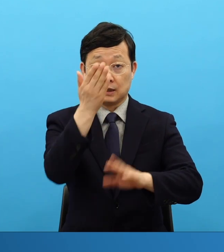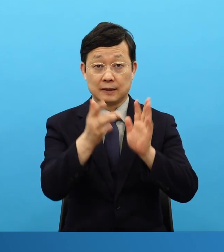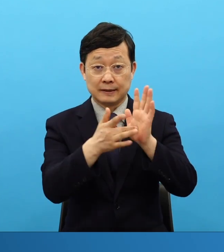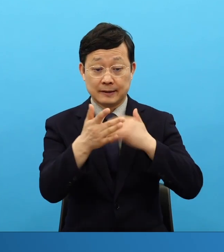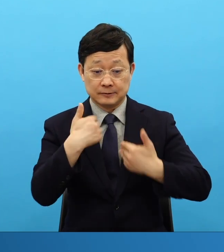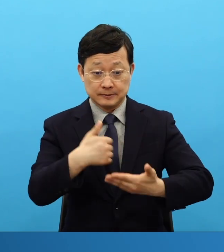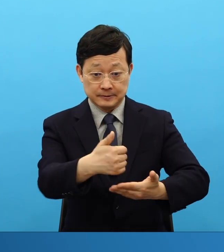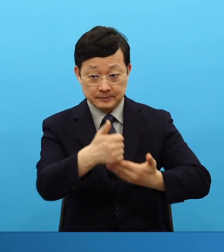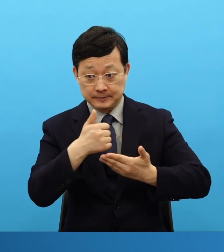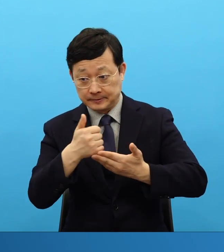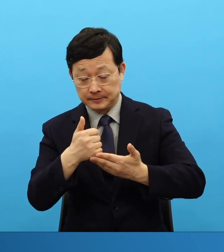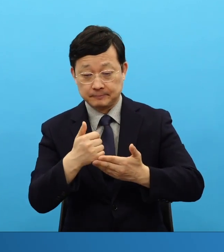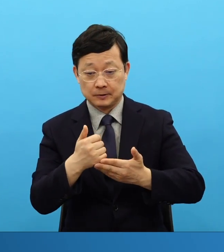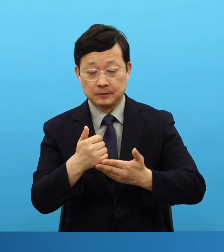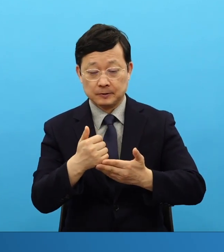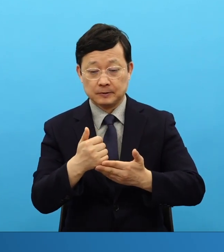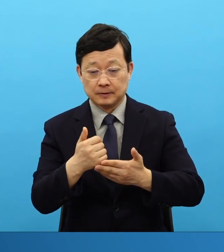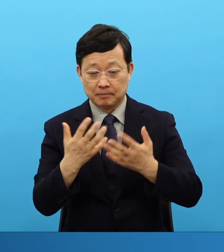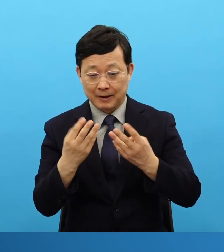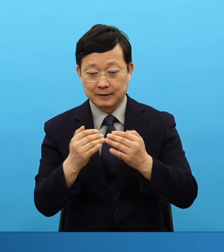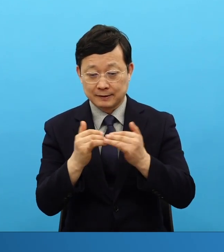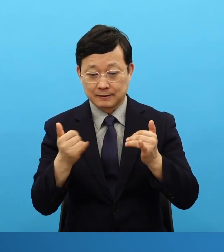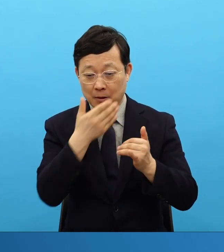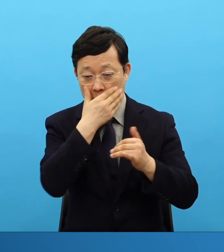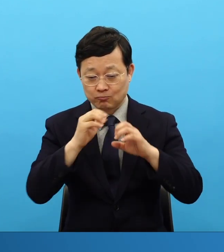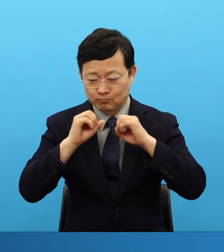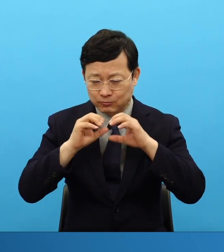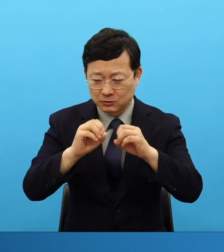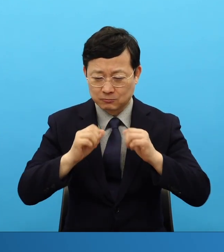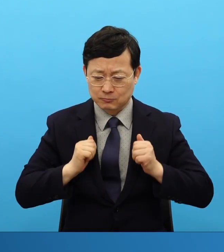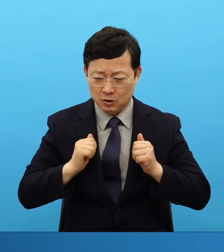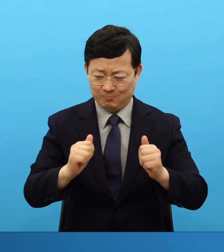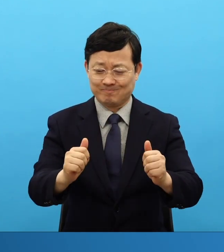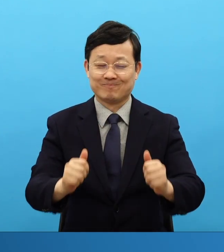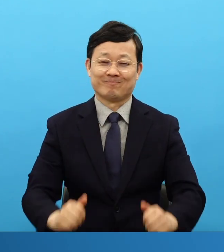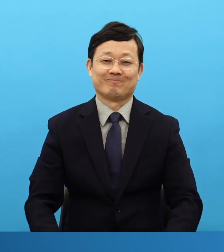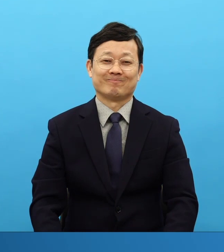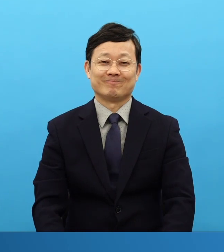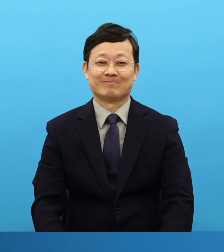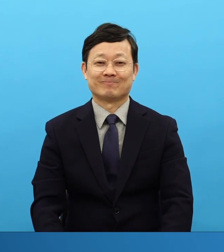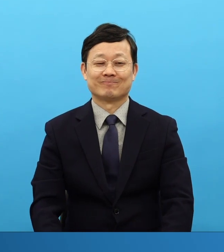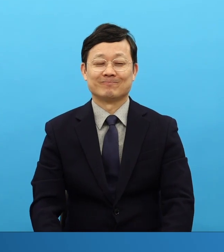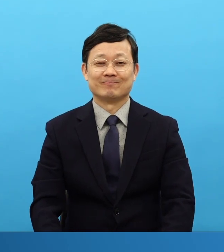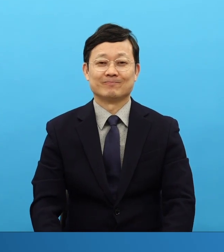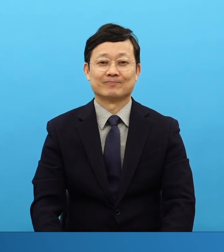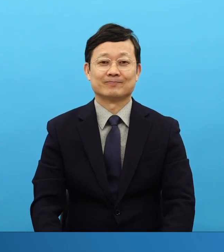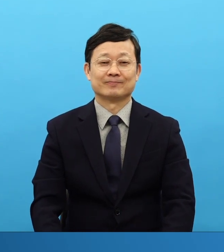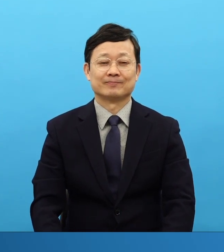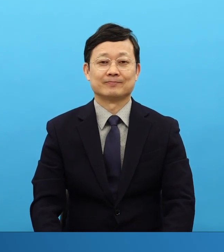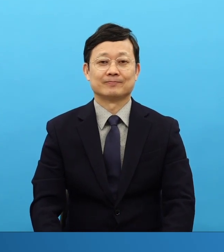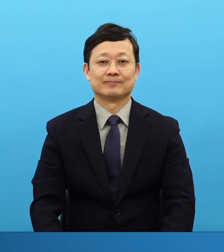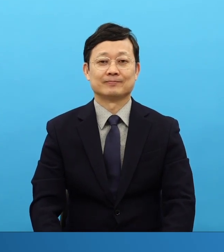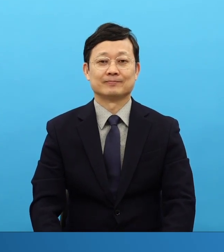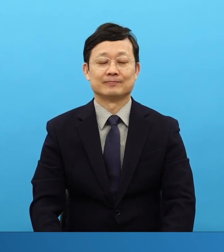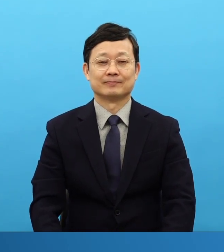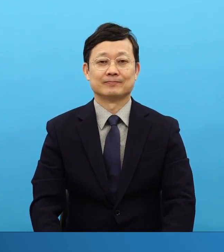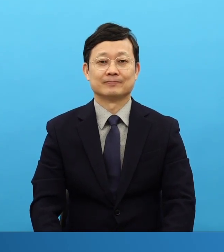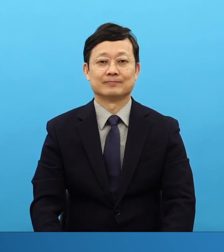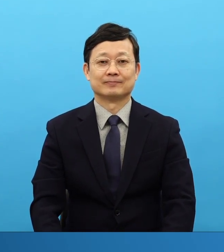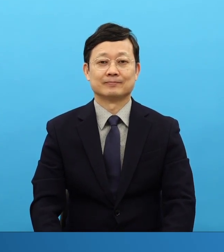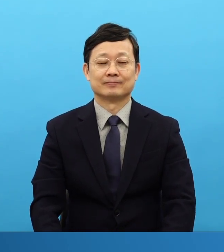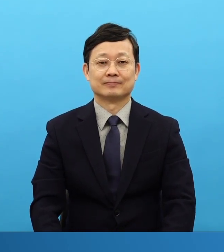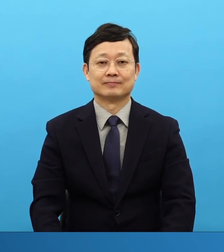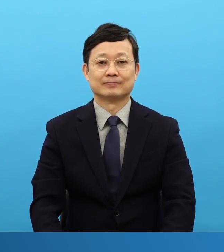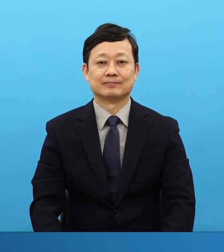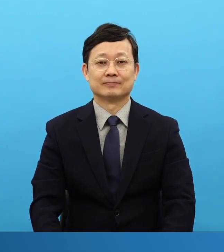운동, 새 생명 운동을 체험하고 있는 중에 있습니다. 今年だけでも 1500人 이상이 인을 이카스 전도 운동을 체험しています. 더